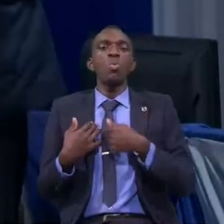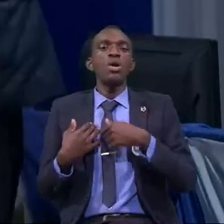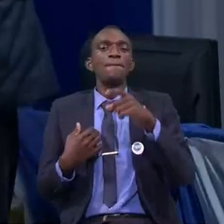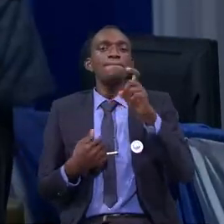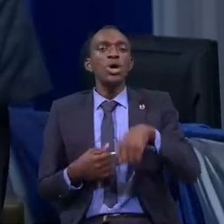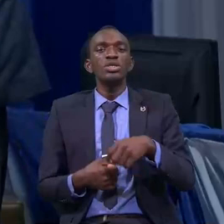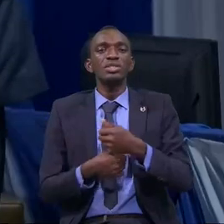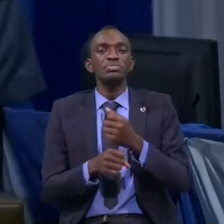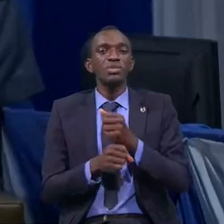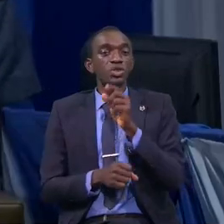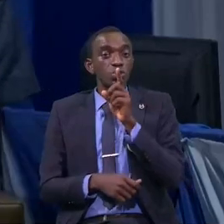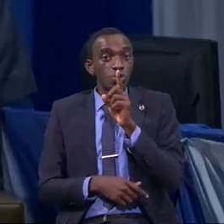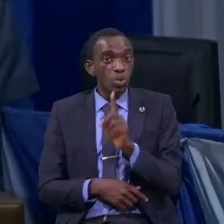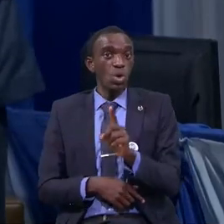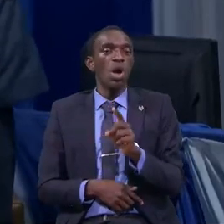Nous devons nous rassurer